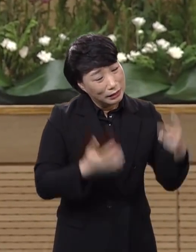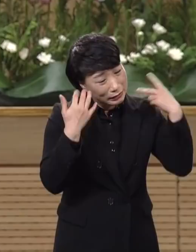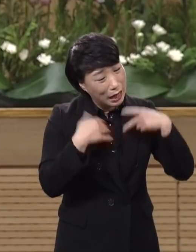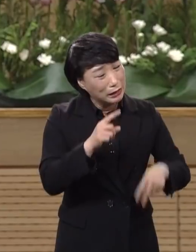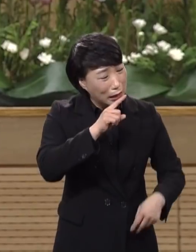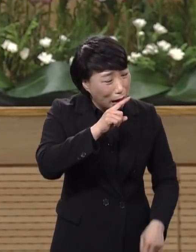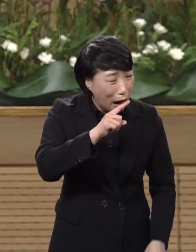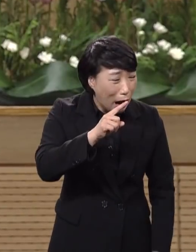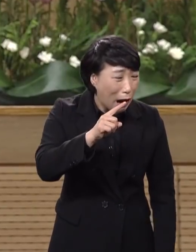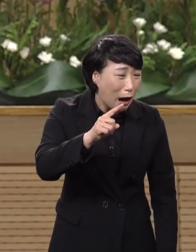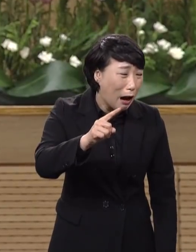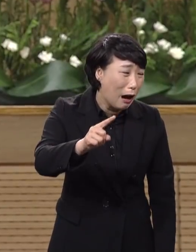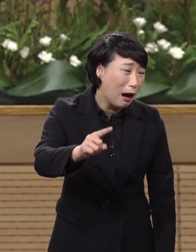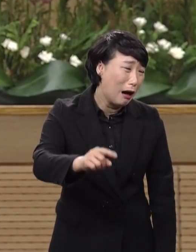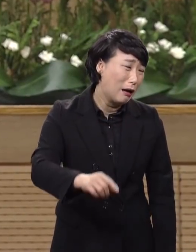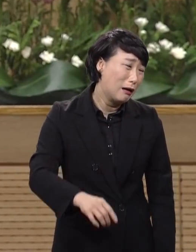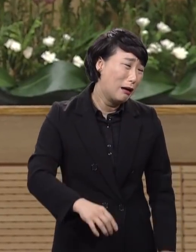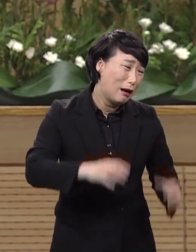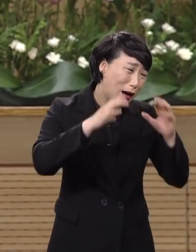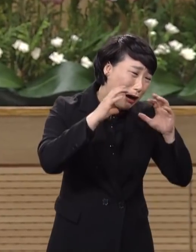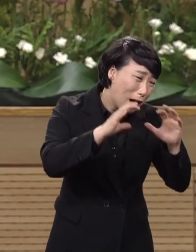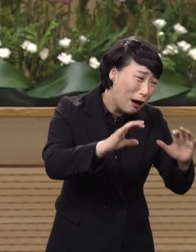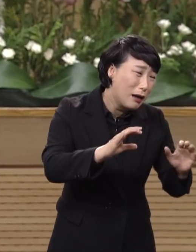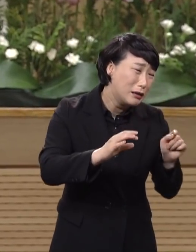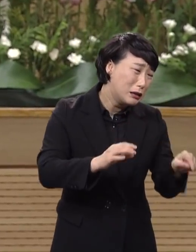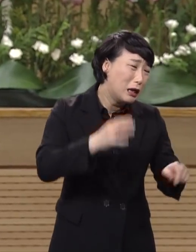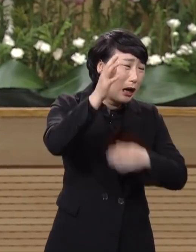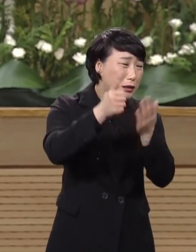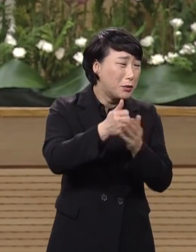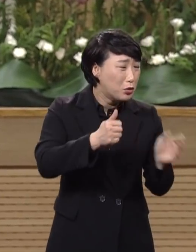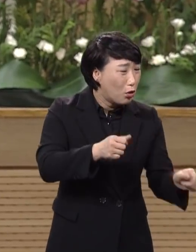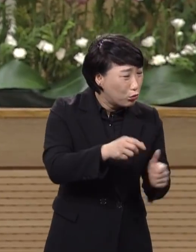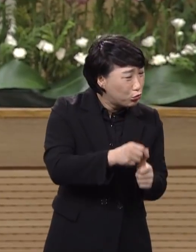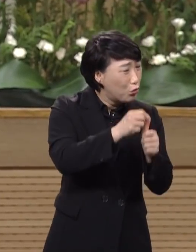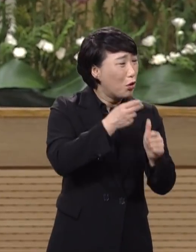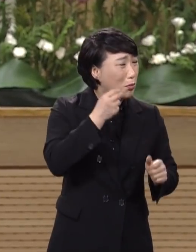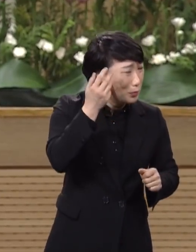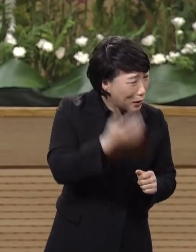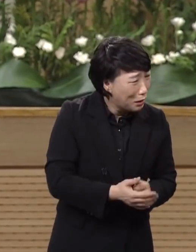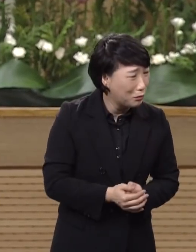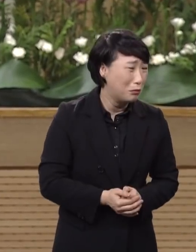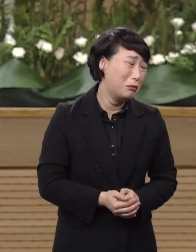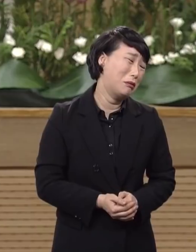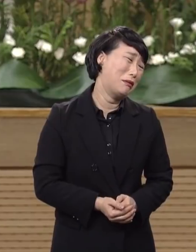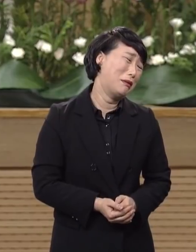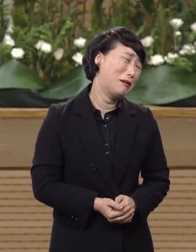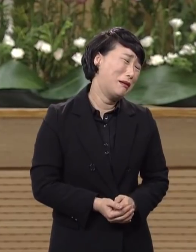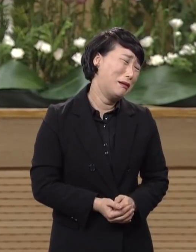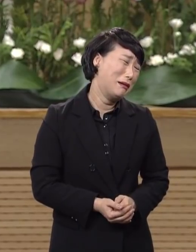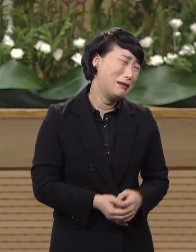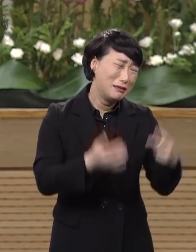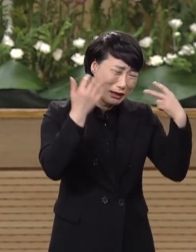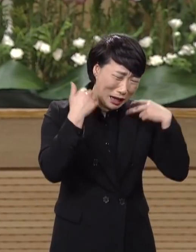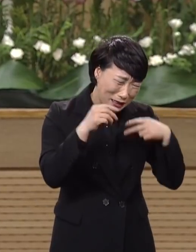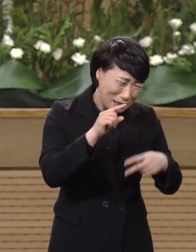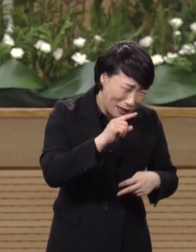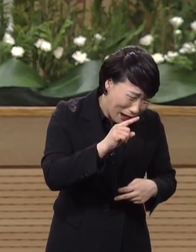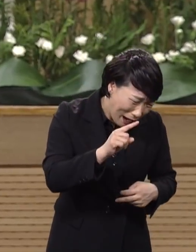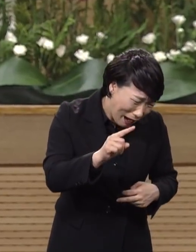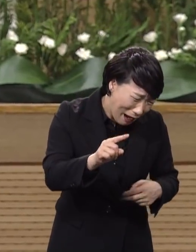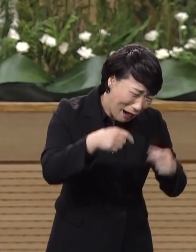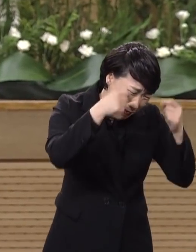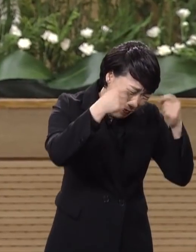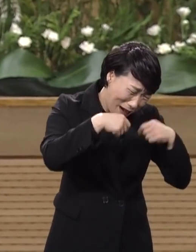다니엘아, 너희 하나님이 너를 구원하지 않더냐? 다니엘아